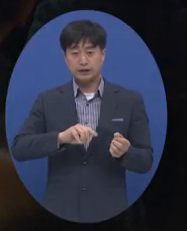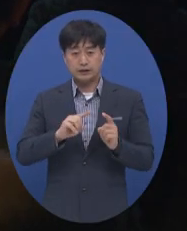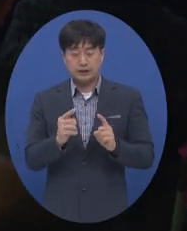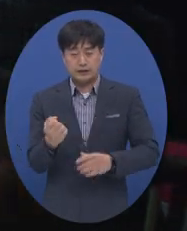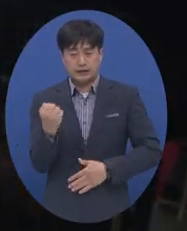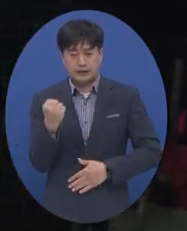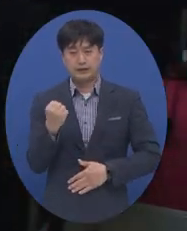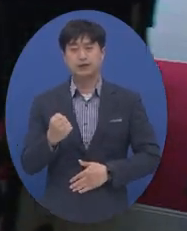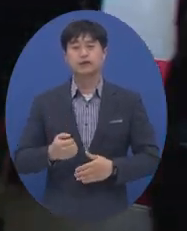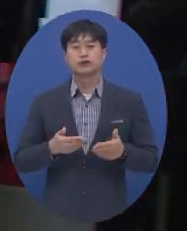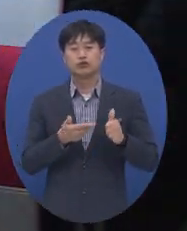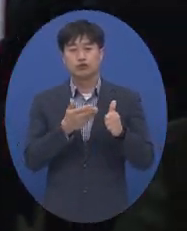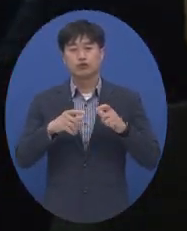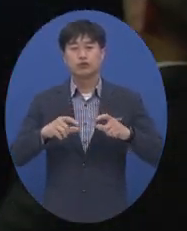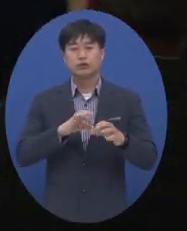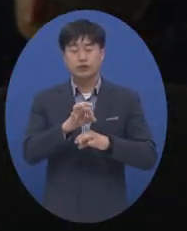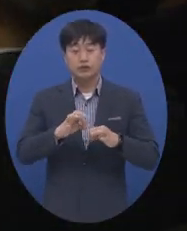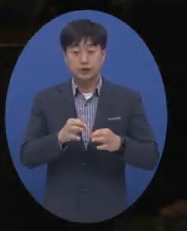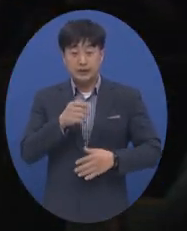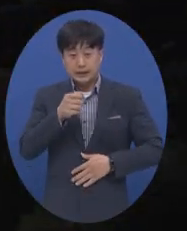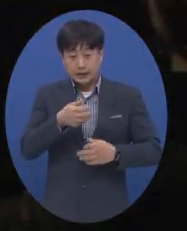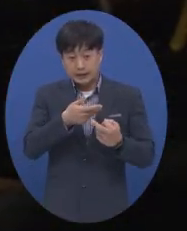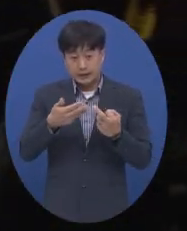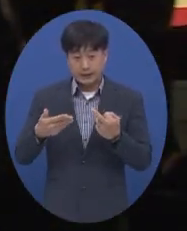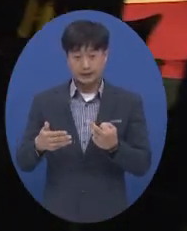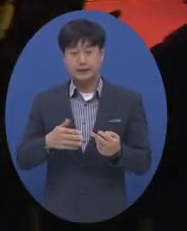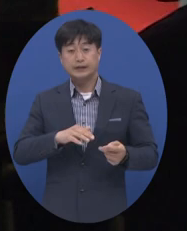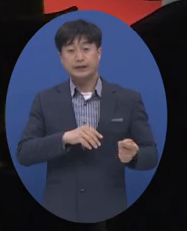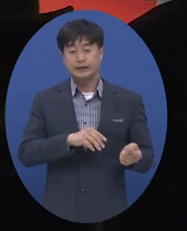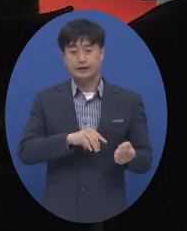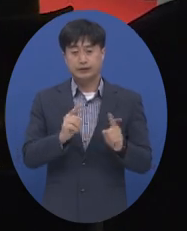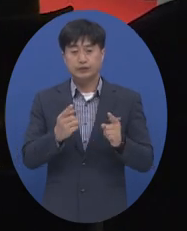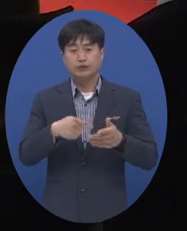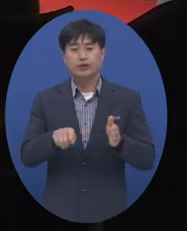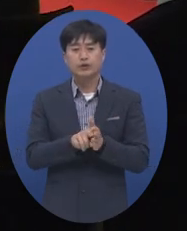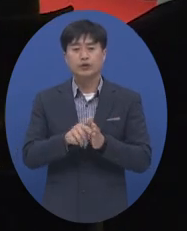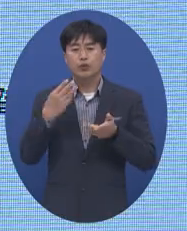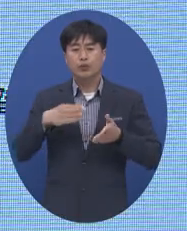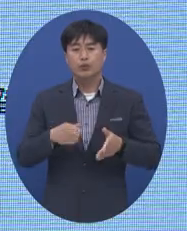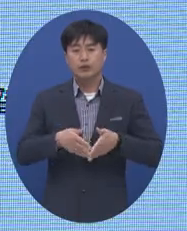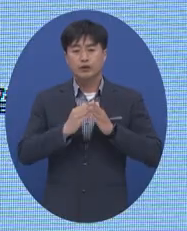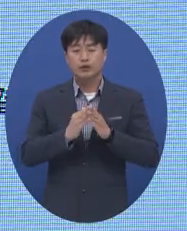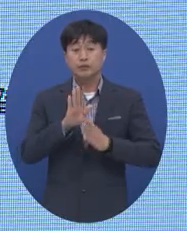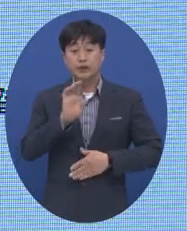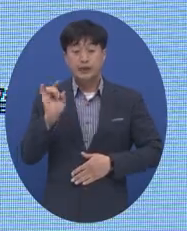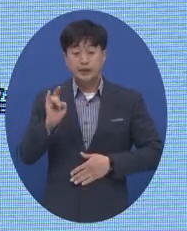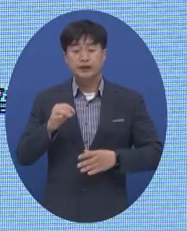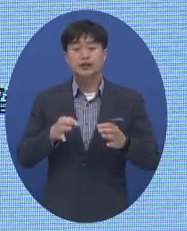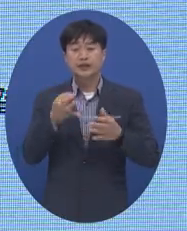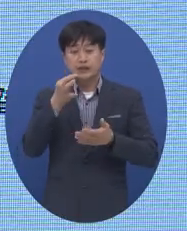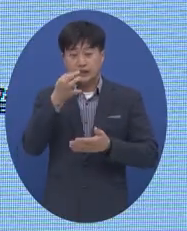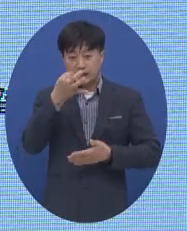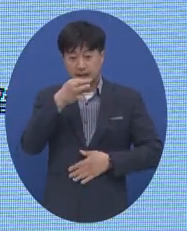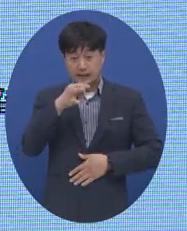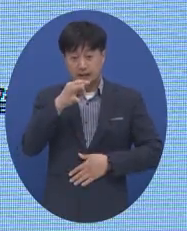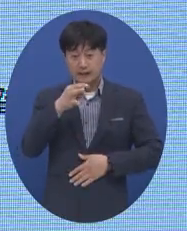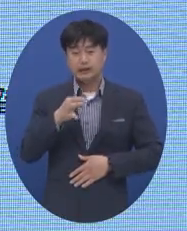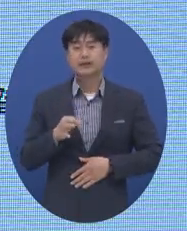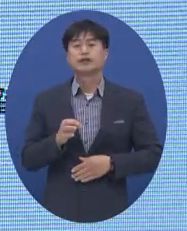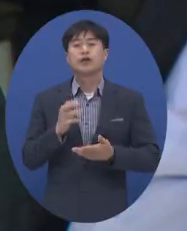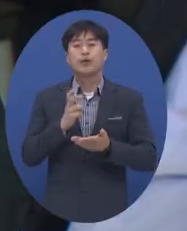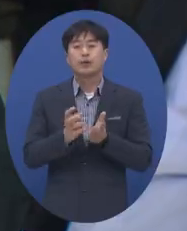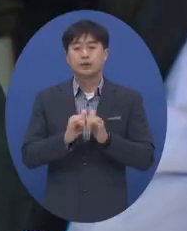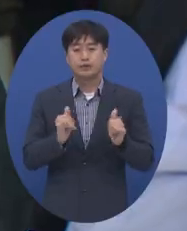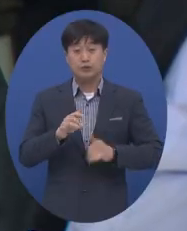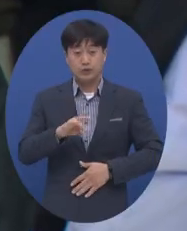소상공인의 자생력을 키우고 지역 경제의 모세 혈관인 골목 상권을 살리기 위해 경기도가 설립한 비영리 재단 법인입니다.